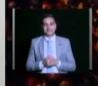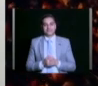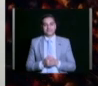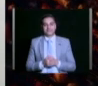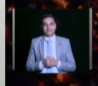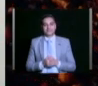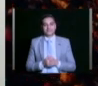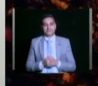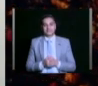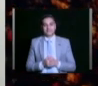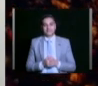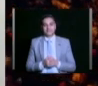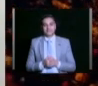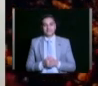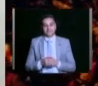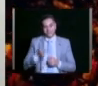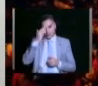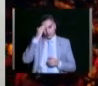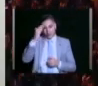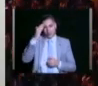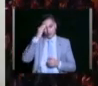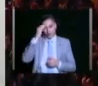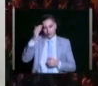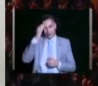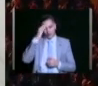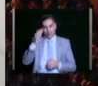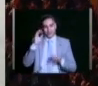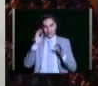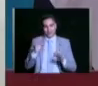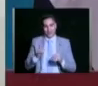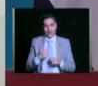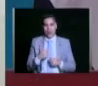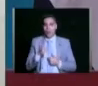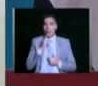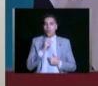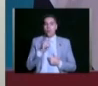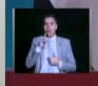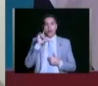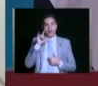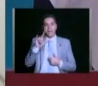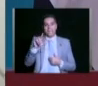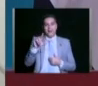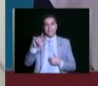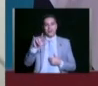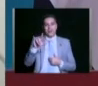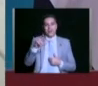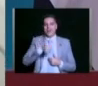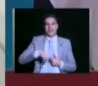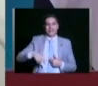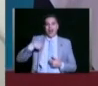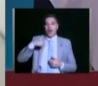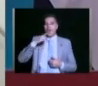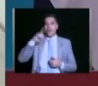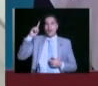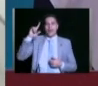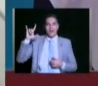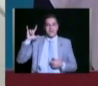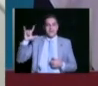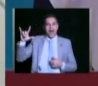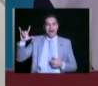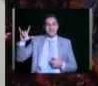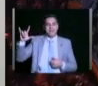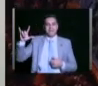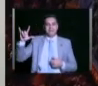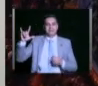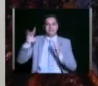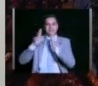اجنبي وبرده نجحنا برده ان احنا نقدر ان احنا نجذب استثمارات كثيره قوي في صناعه الاسمده والمنتجات الكيماويه والمطاط ولا